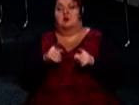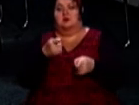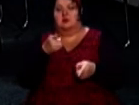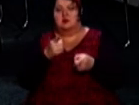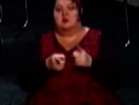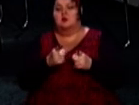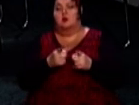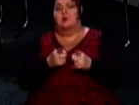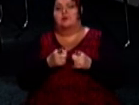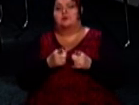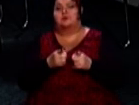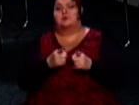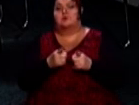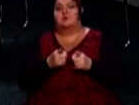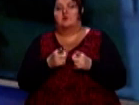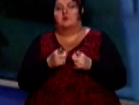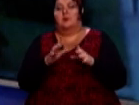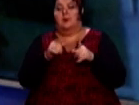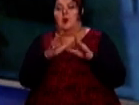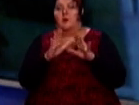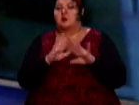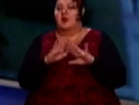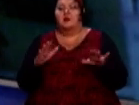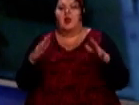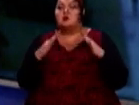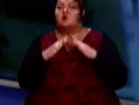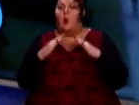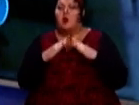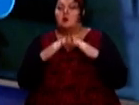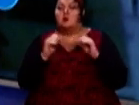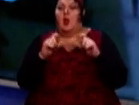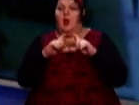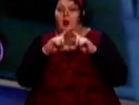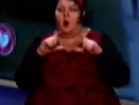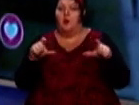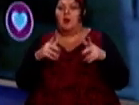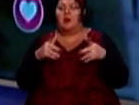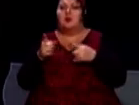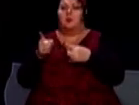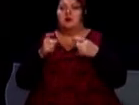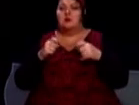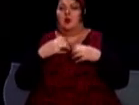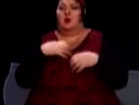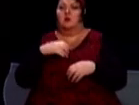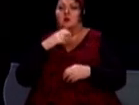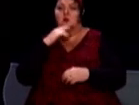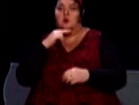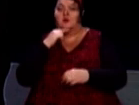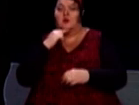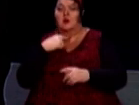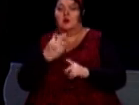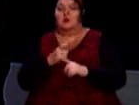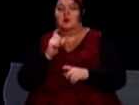дійсно буде не споруда, а об'єкт, який притягне до себе увагу. Але я щось